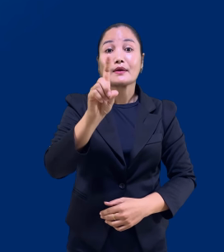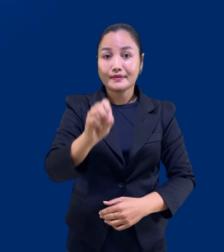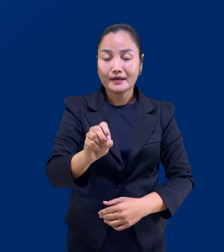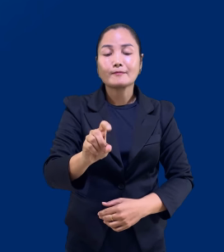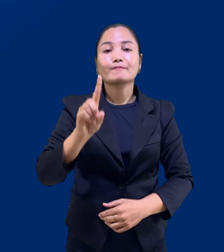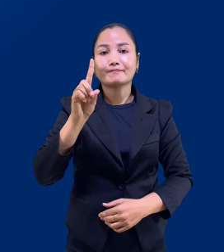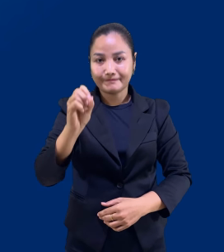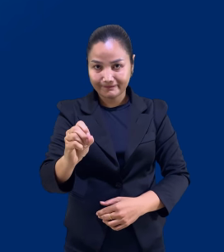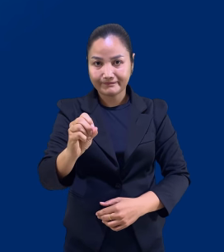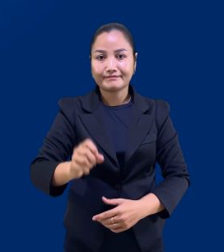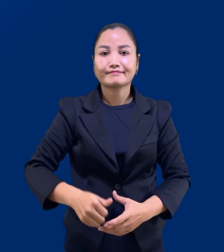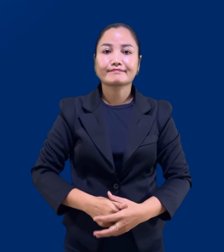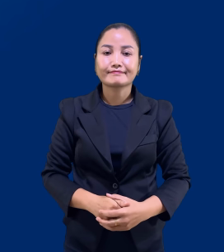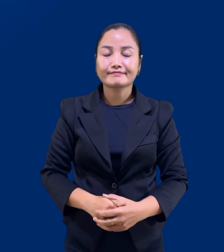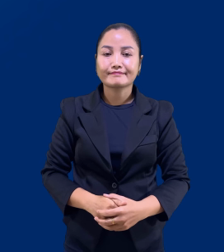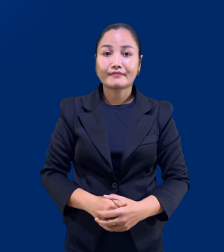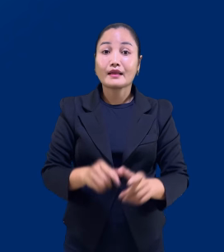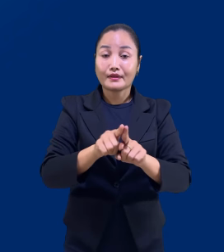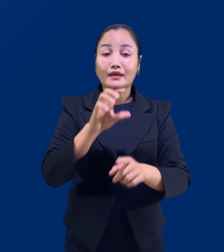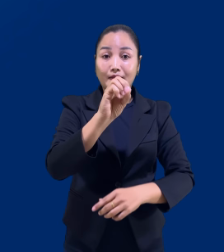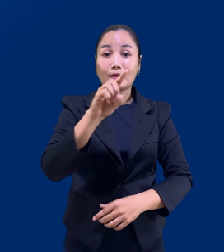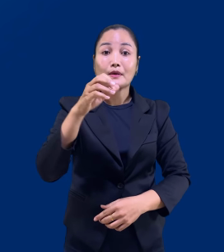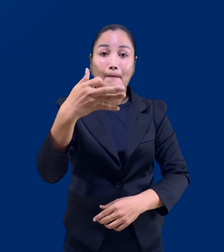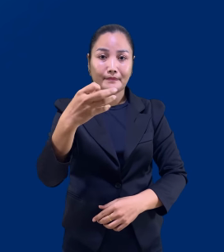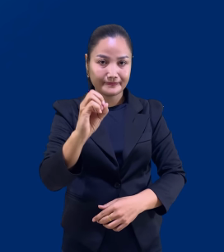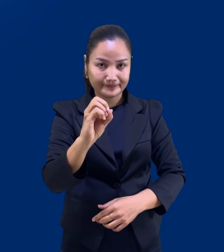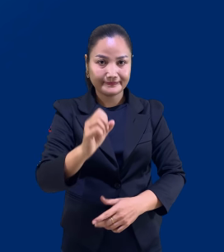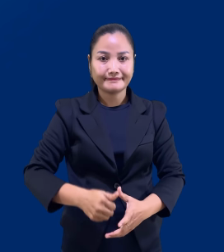សូមទំនាក់ទំនងមកកាន់